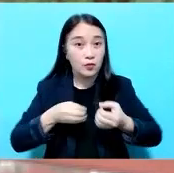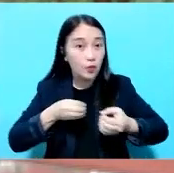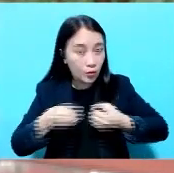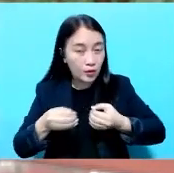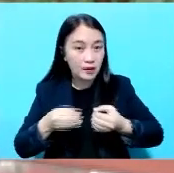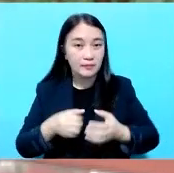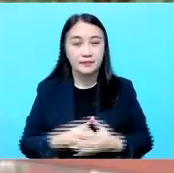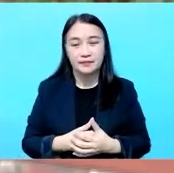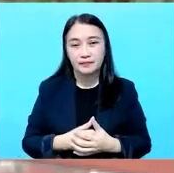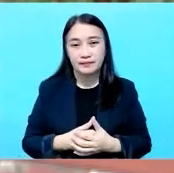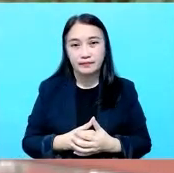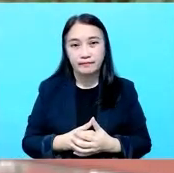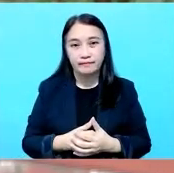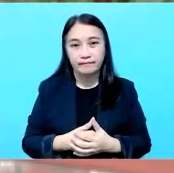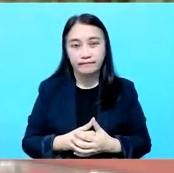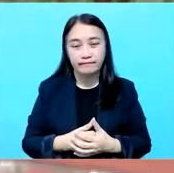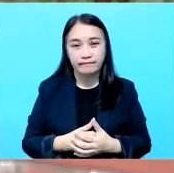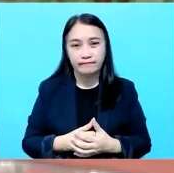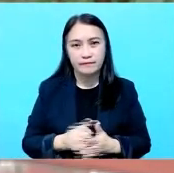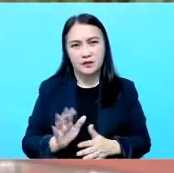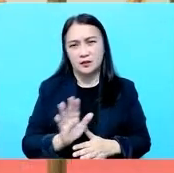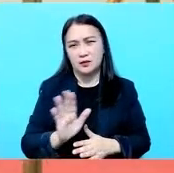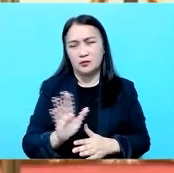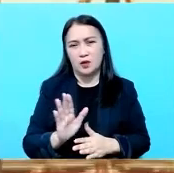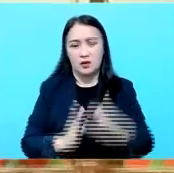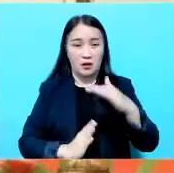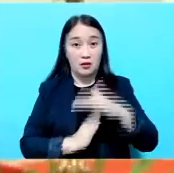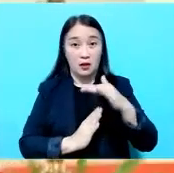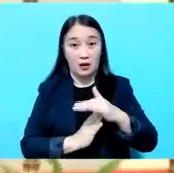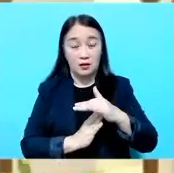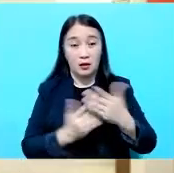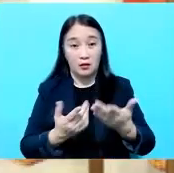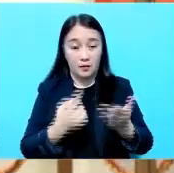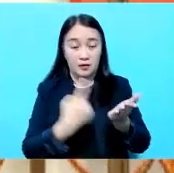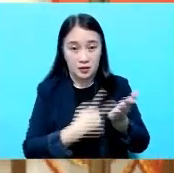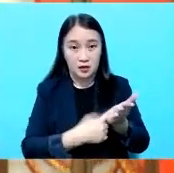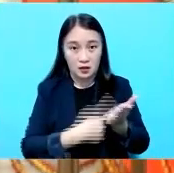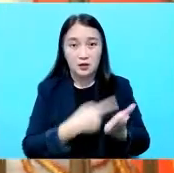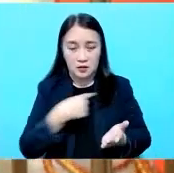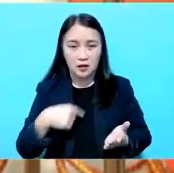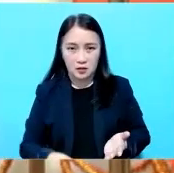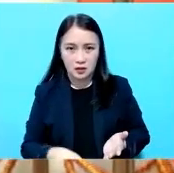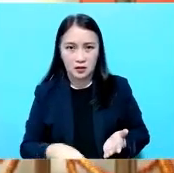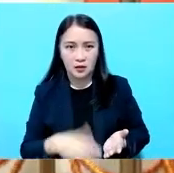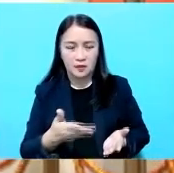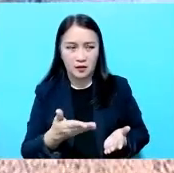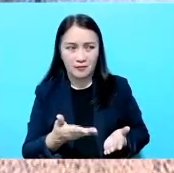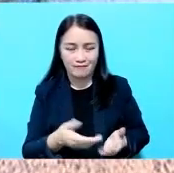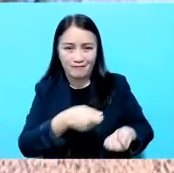Nabanggit din ng Pangulo na hindi siya magtatakda ng deadline sa pakikipag-usap sa China, kaugnay ng pangingisda ng mga Pilipino sa West Philippine